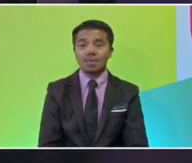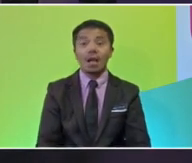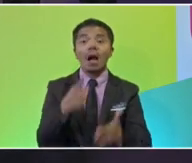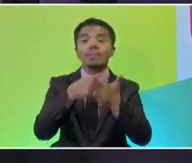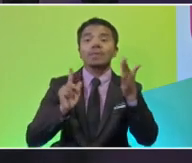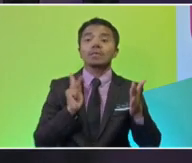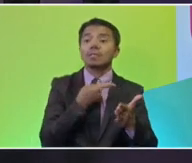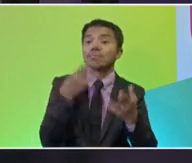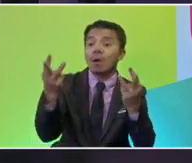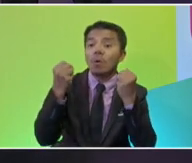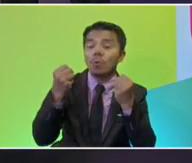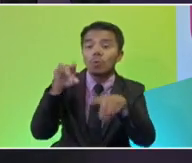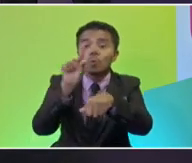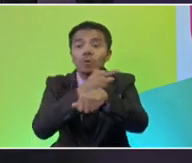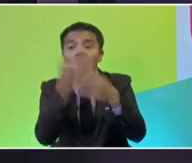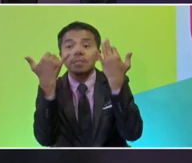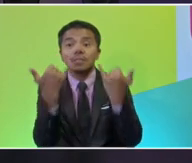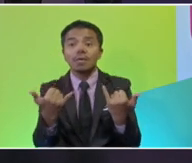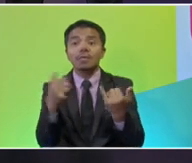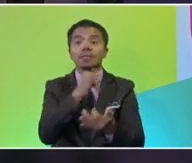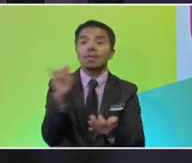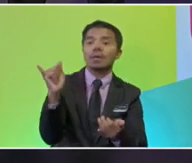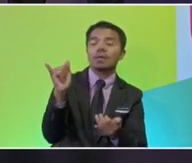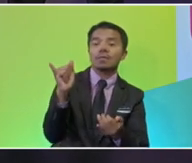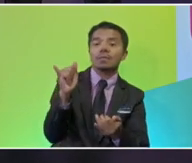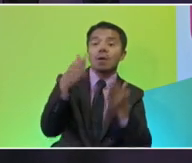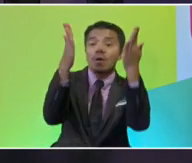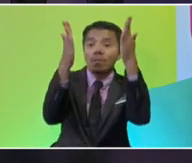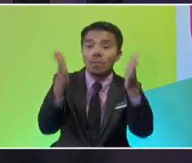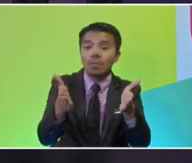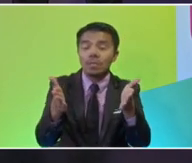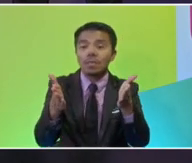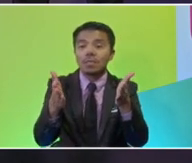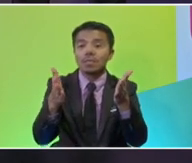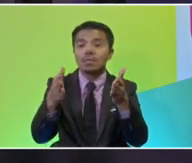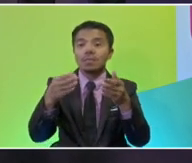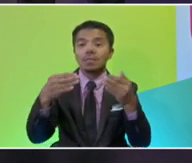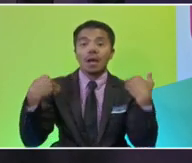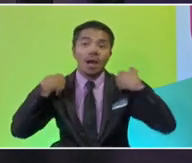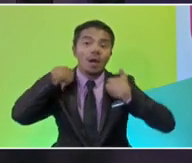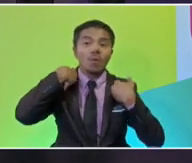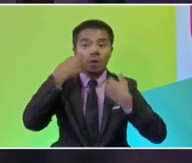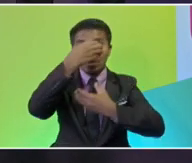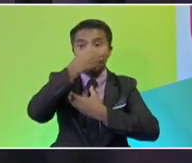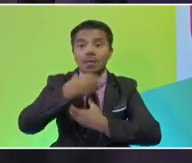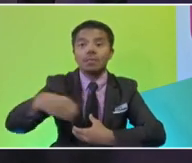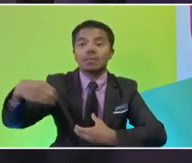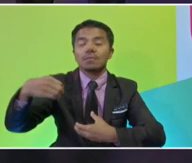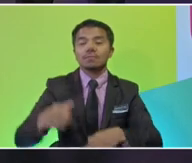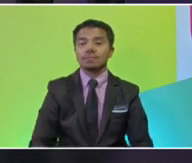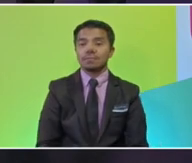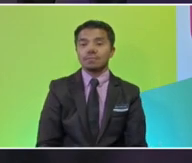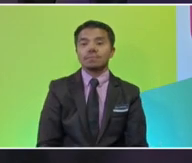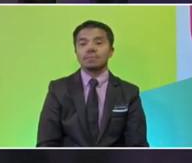ialah gajah dan ini ada ada nampaknya dan penanda jadi sayidina Miran